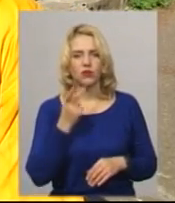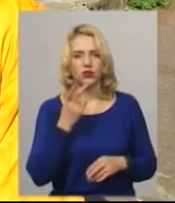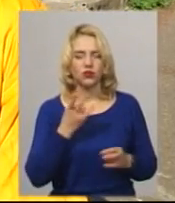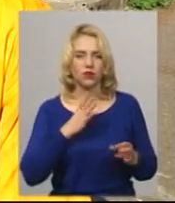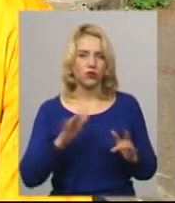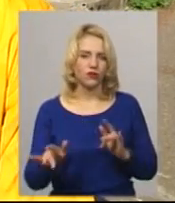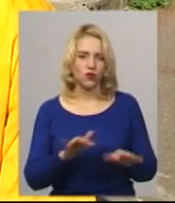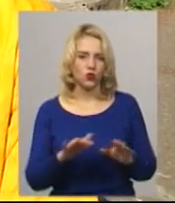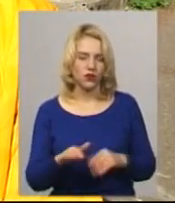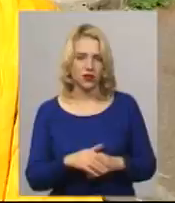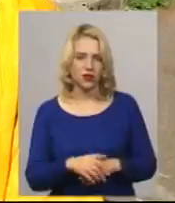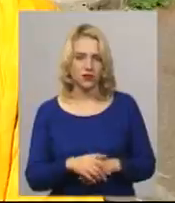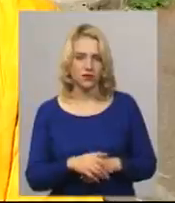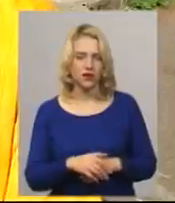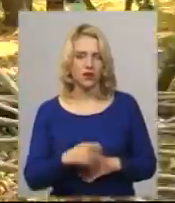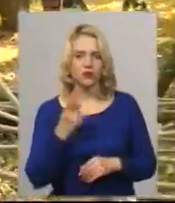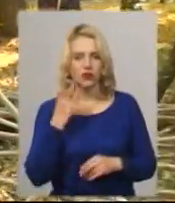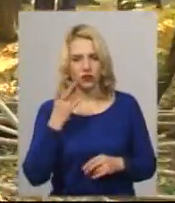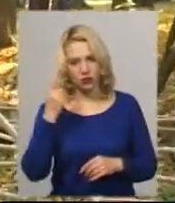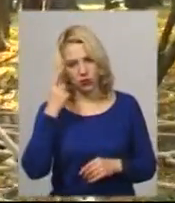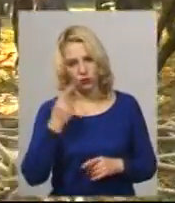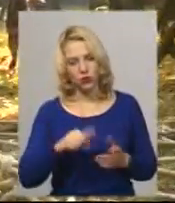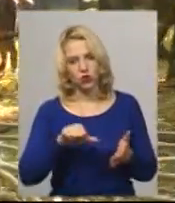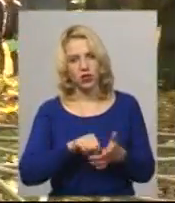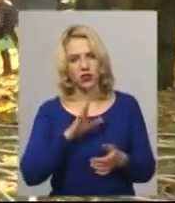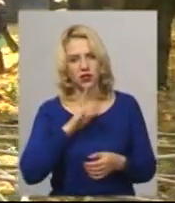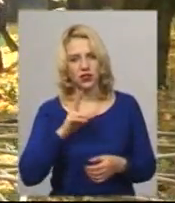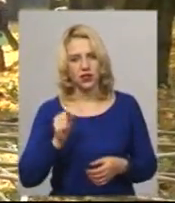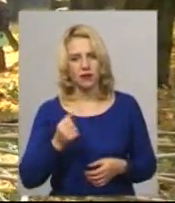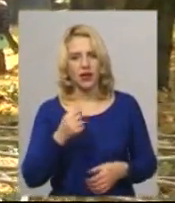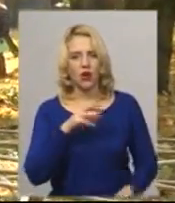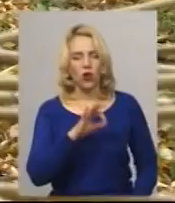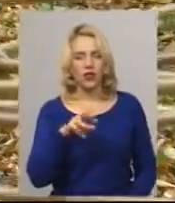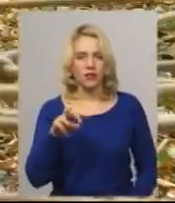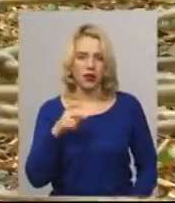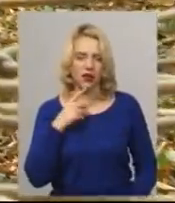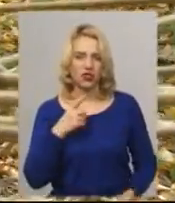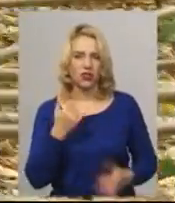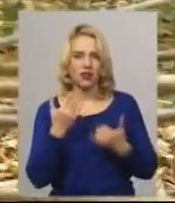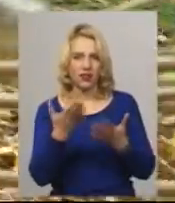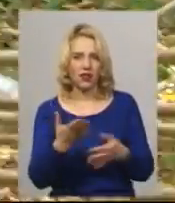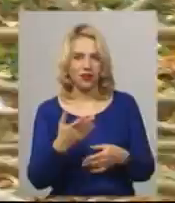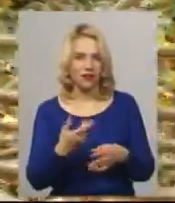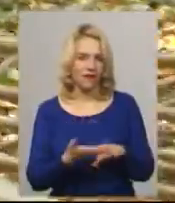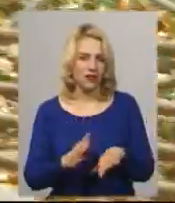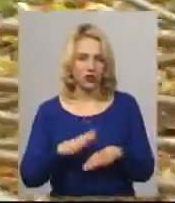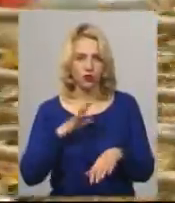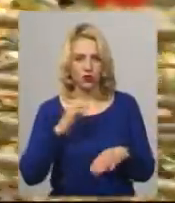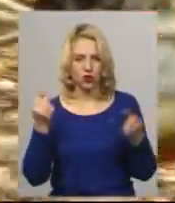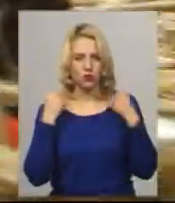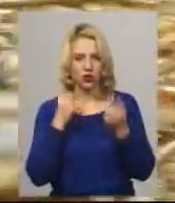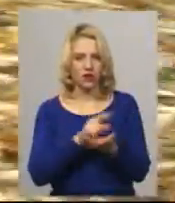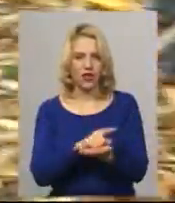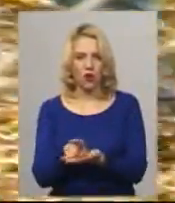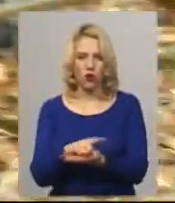русі, треба думати. Учасниця змагань Олена Багрій каже, що для неї найважчою квестю було спортивне